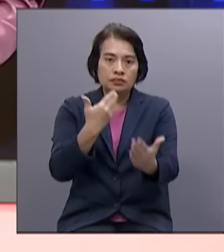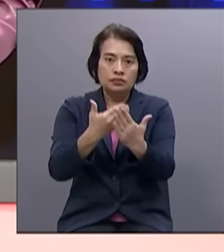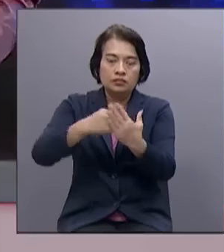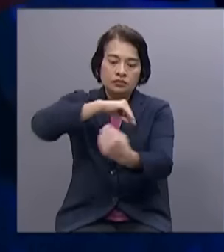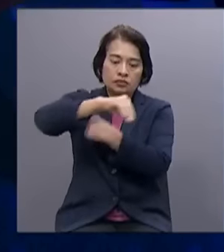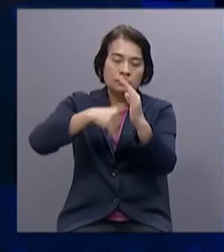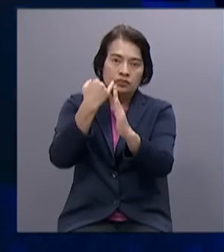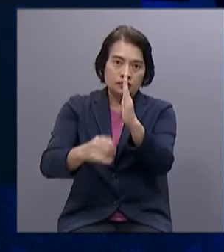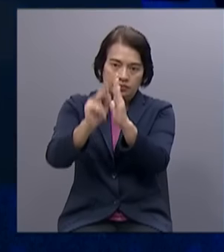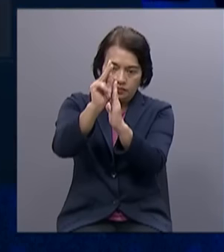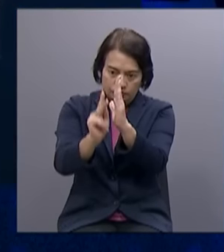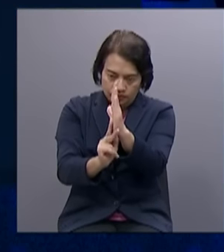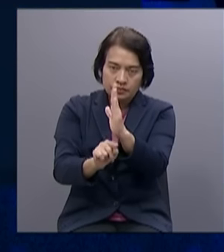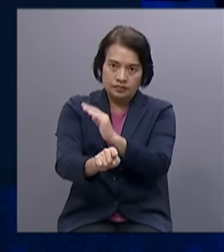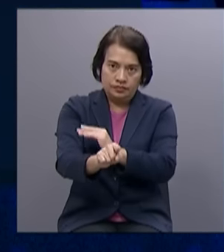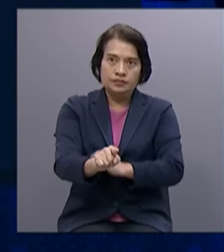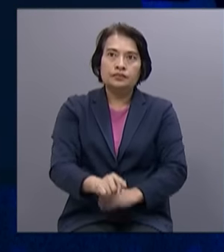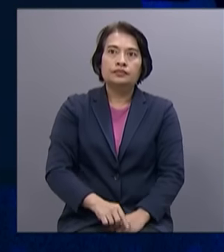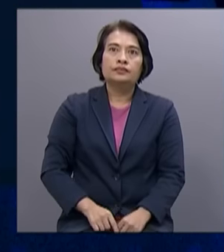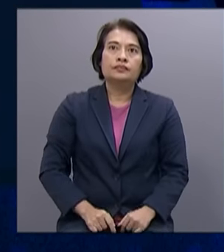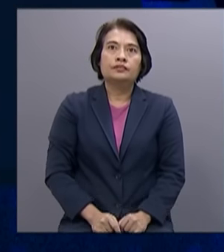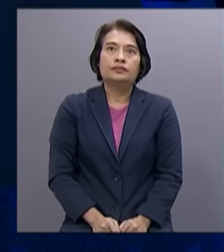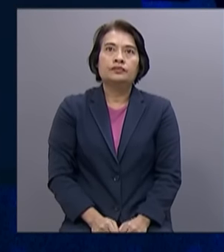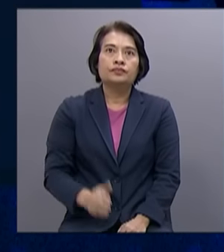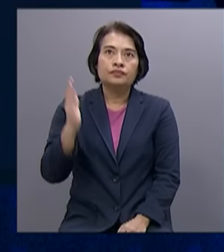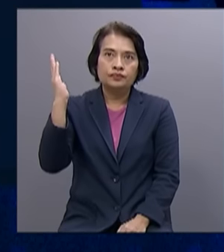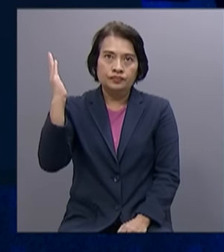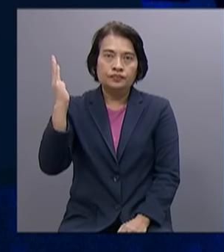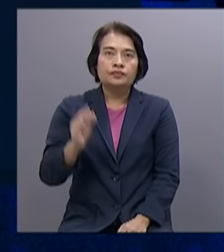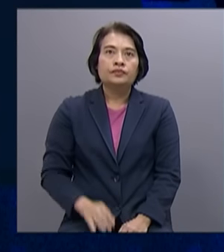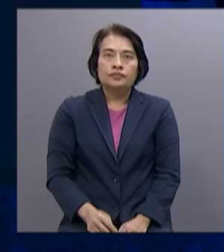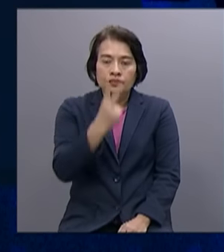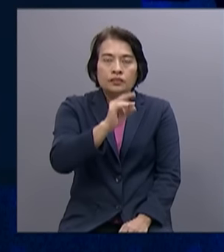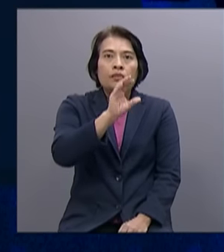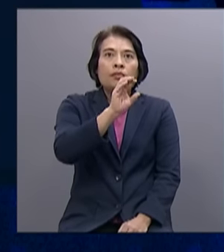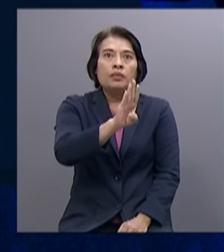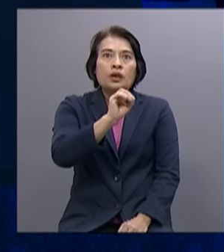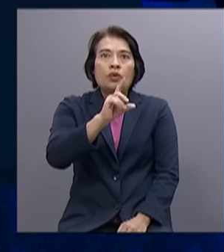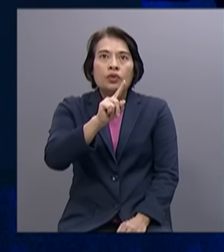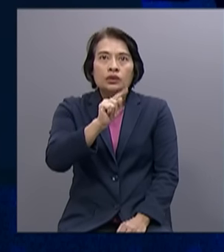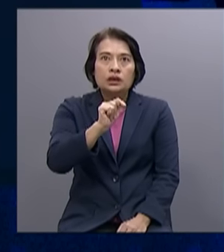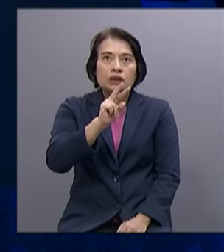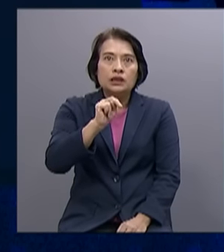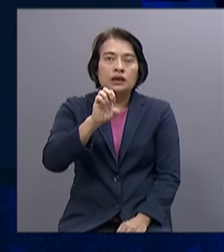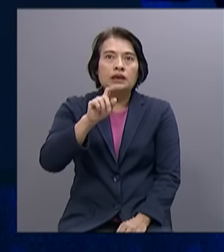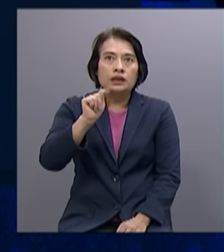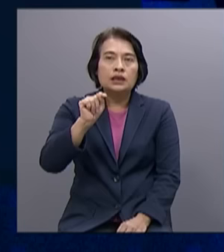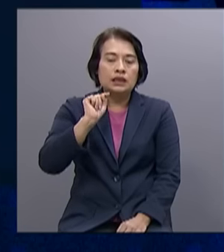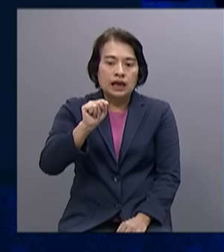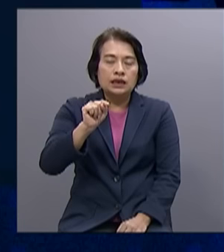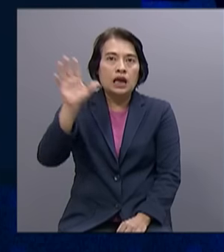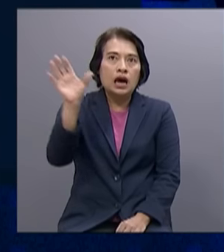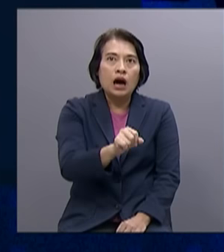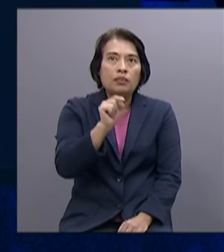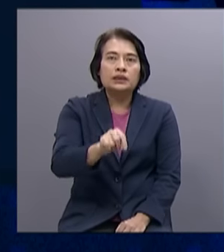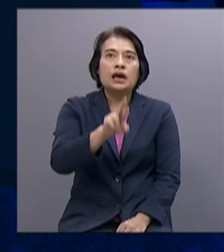ด้วยค่ะ OTเน็ตนั้นทำงานอย่างไรนะคะก่อนอื่นค่ะคำว่า OTเน็ตเนี่ยมาจากคำว่า